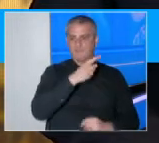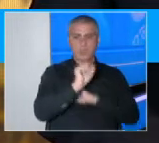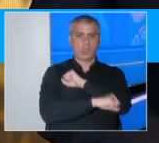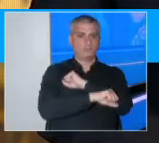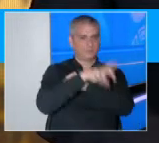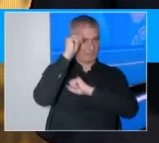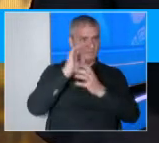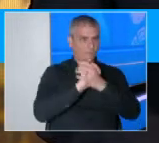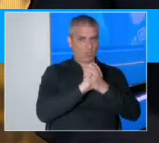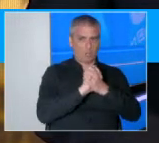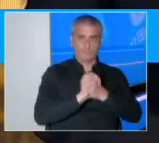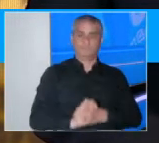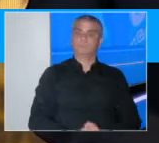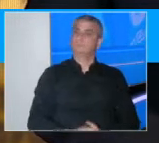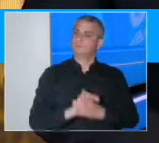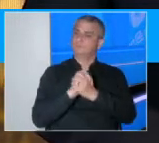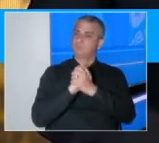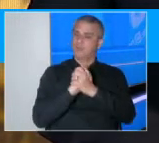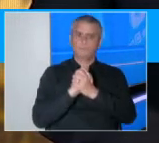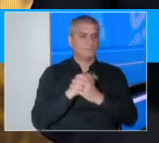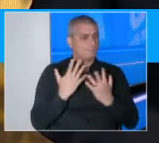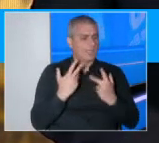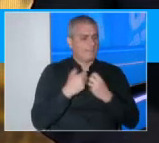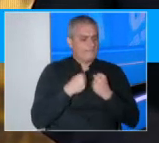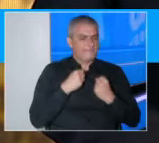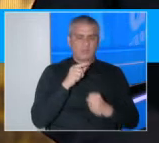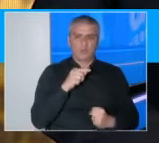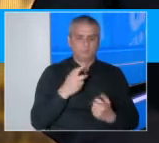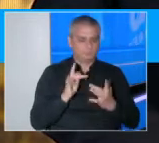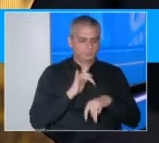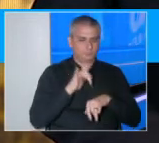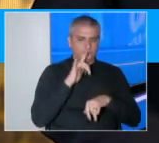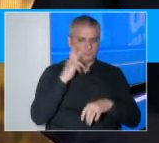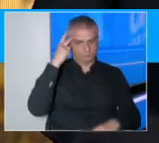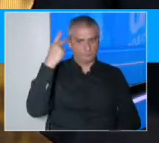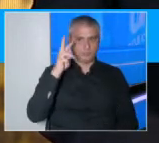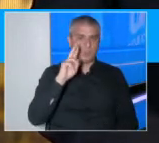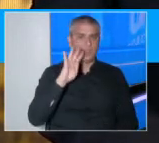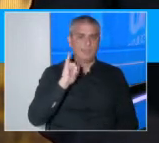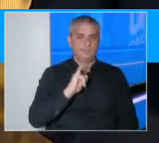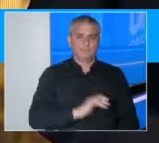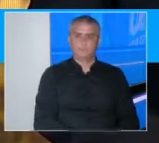שלום לך. היי, שלום. עד כמה המתיחות הזו שברירית, פרופסור רבי?